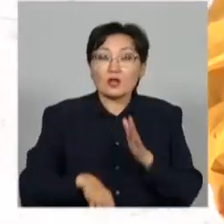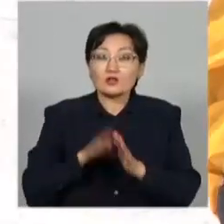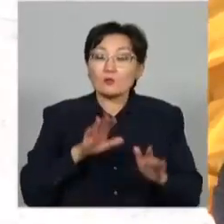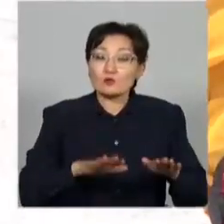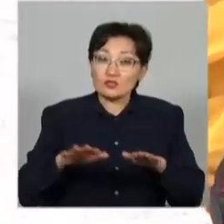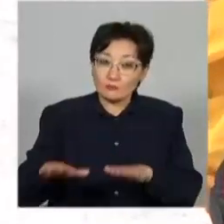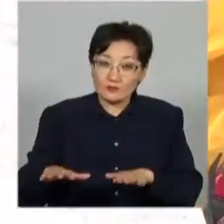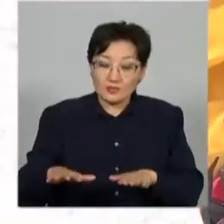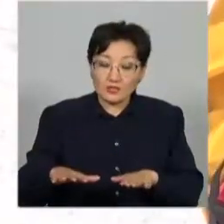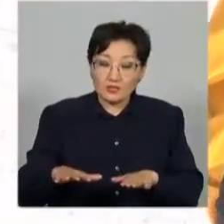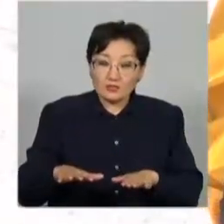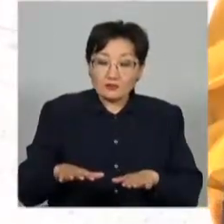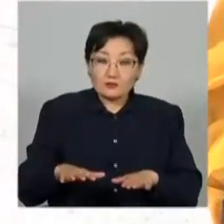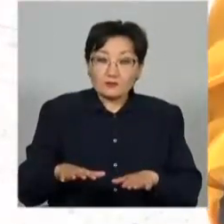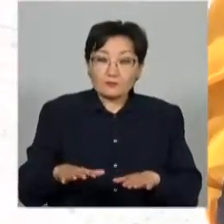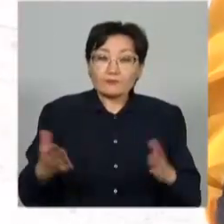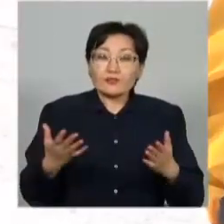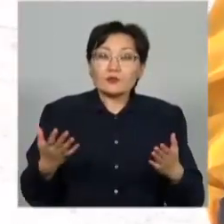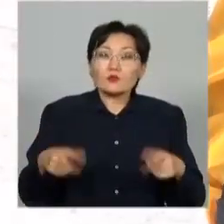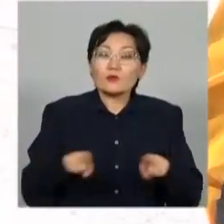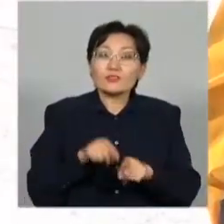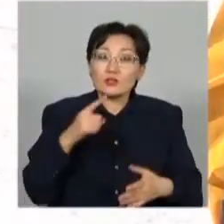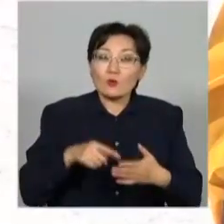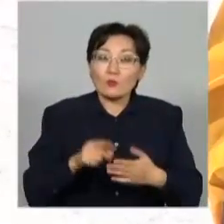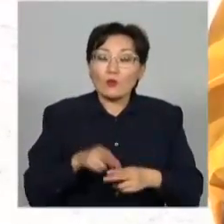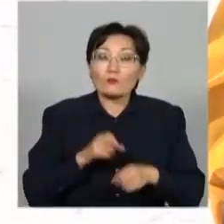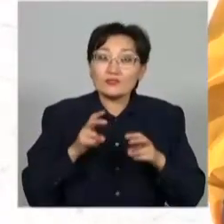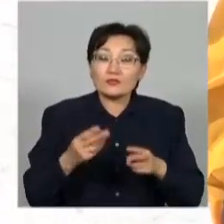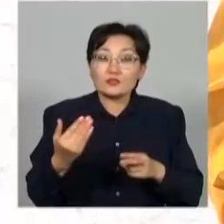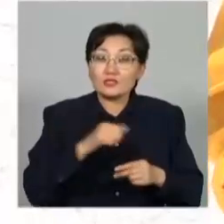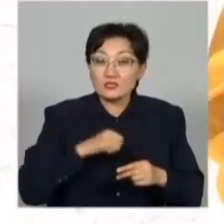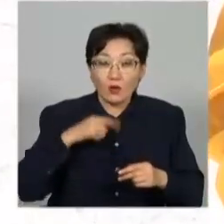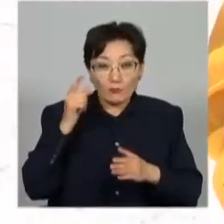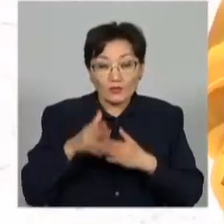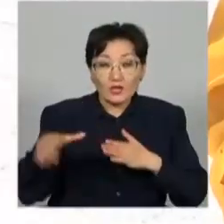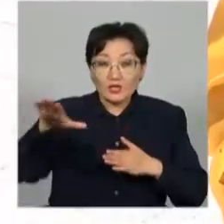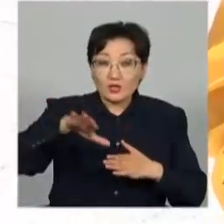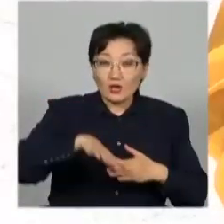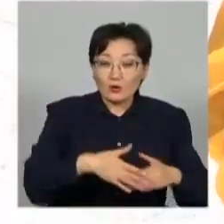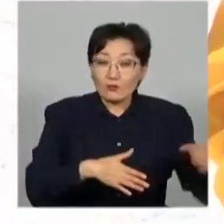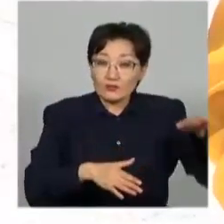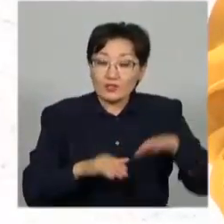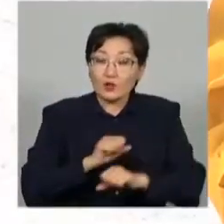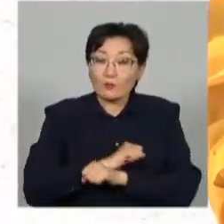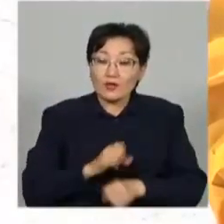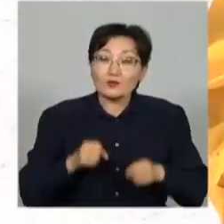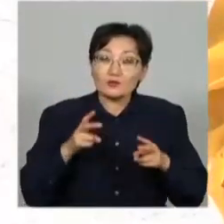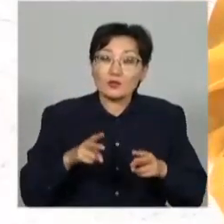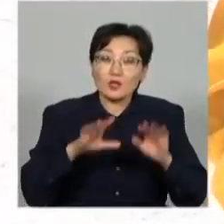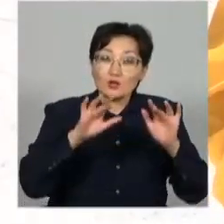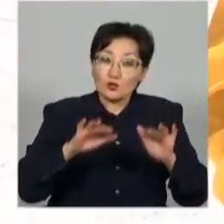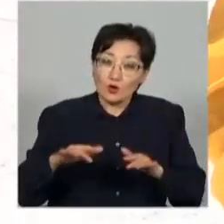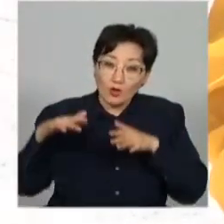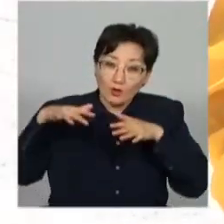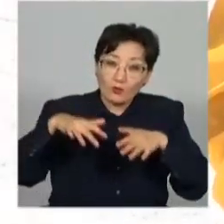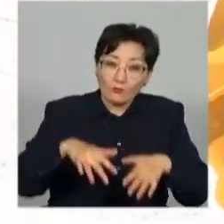места. Хорошо, у меня такой вопрос по безопасности. Как бы, сами понимаете, в горах ездить довольно-таки опасно, есть угроза схода лавин.